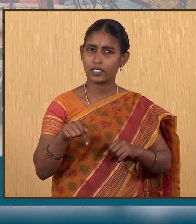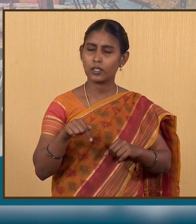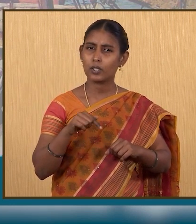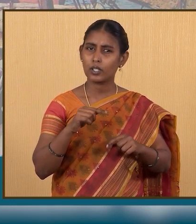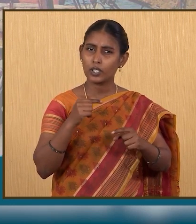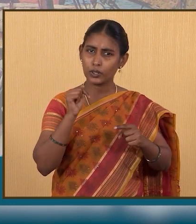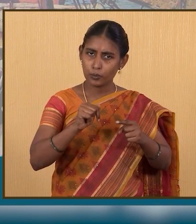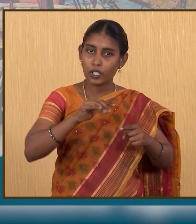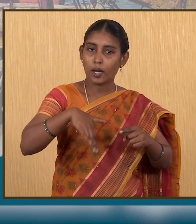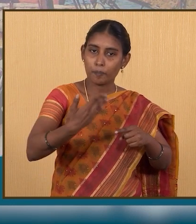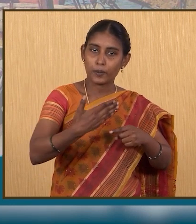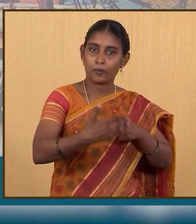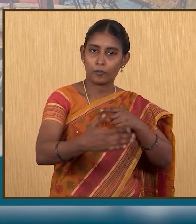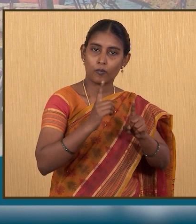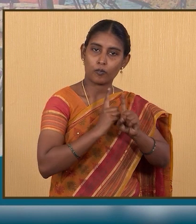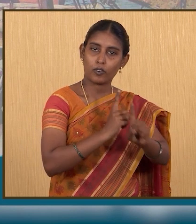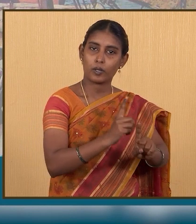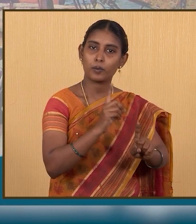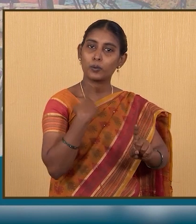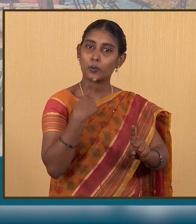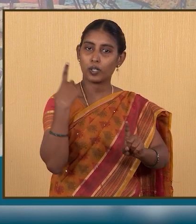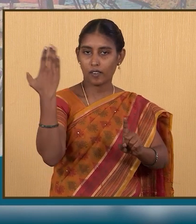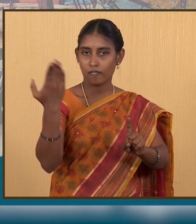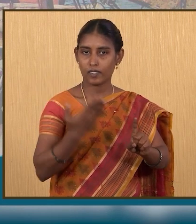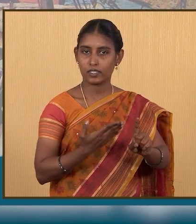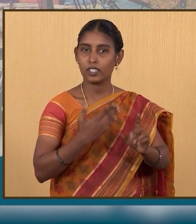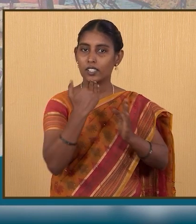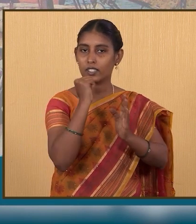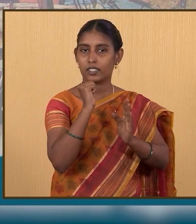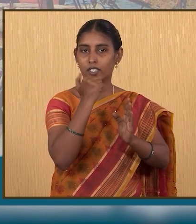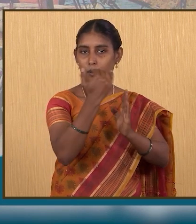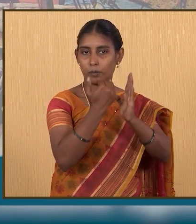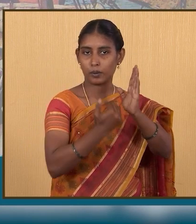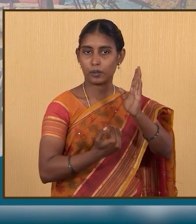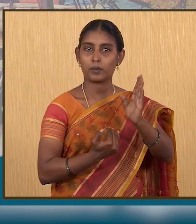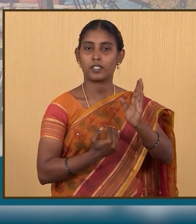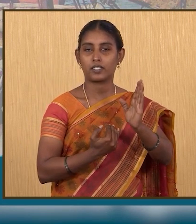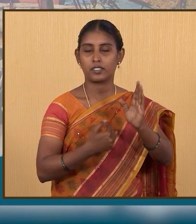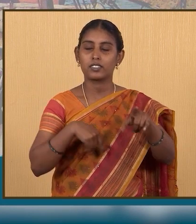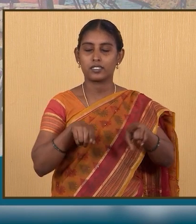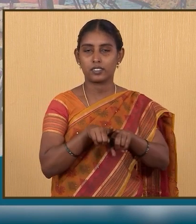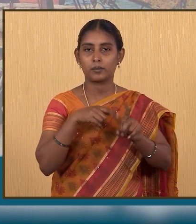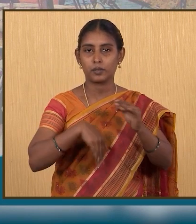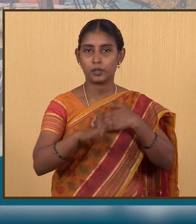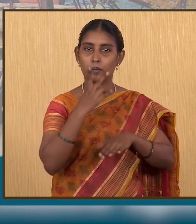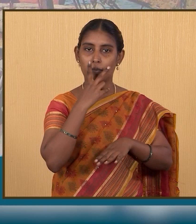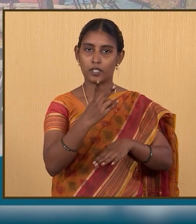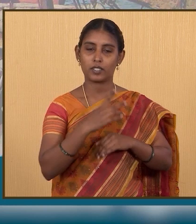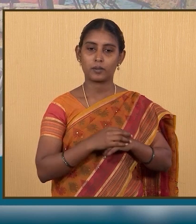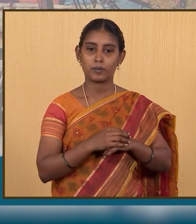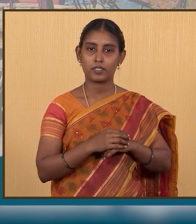சரி, இவங்களுக்கு அடுத்தது யாரெல்லாம் நம்ம இந்தியாவுக்கு வந்தாங்க, என்ன நிகழ்வுகள் நடந்தது அப்படிங்கிறத நம்ம பார்க்க